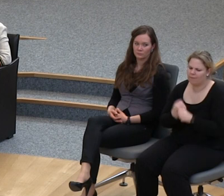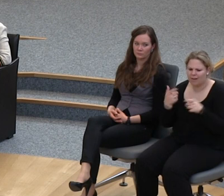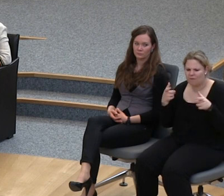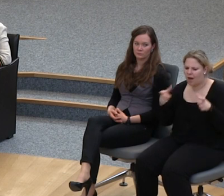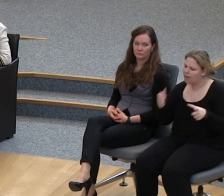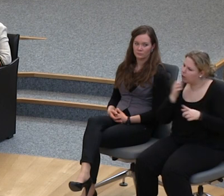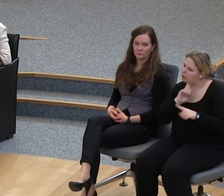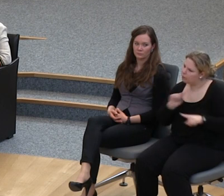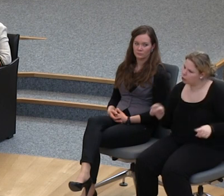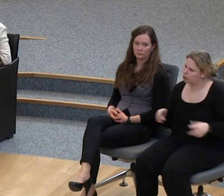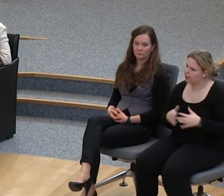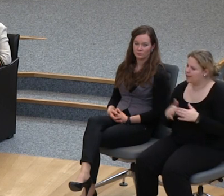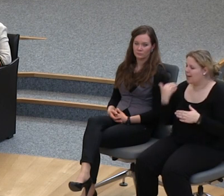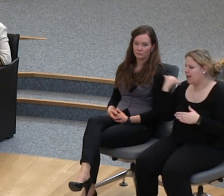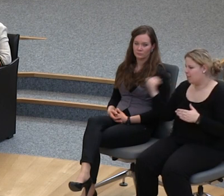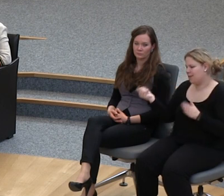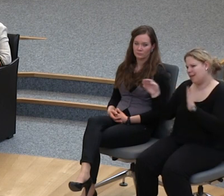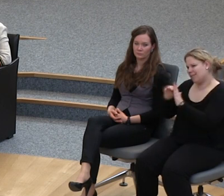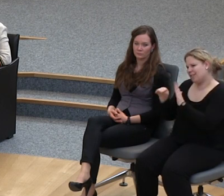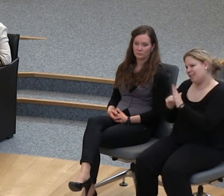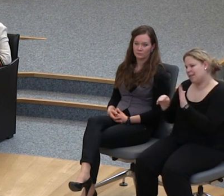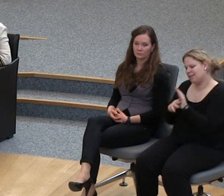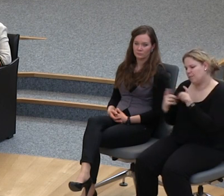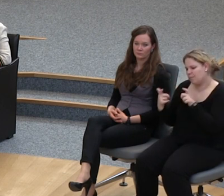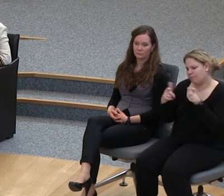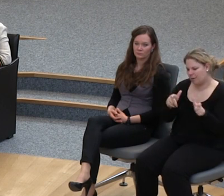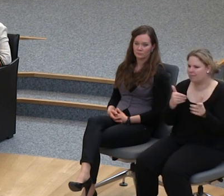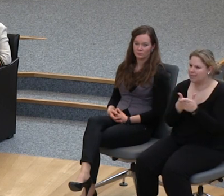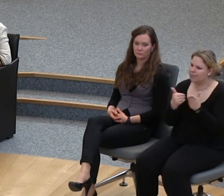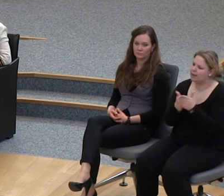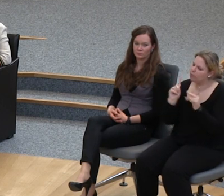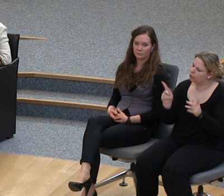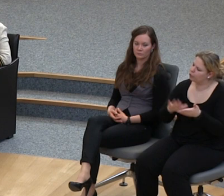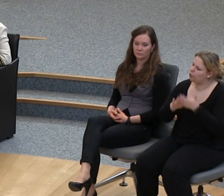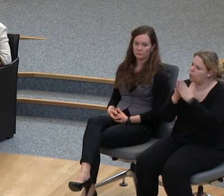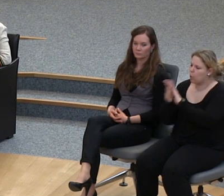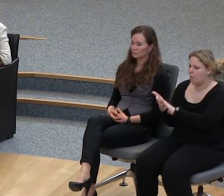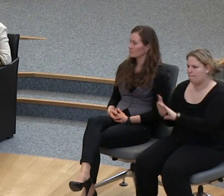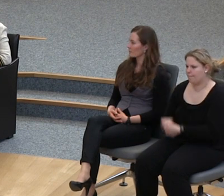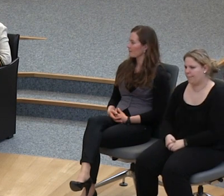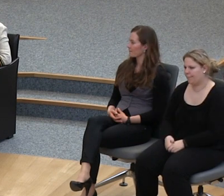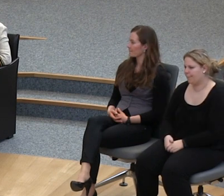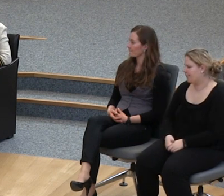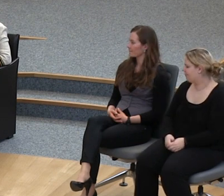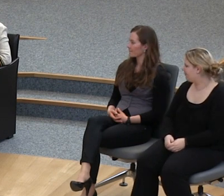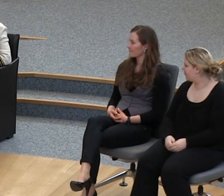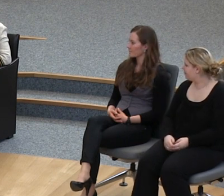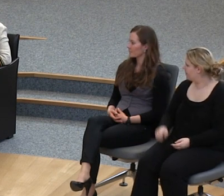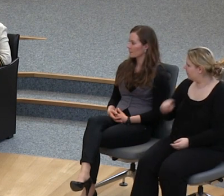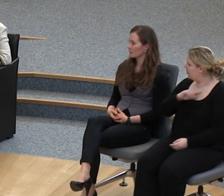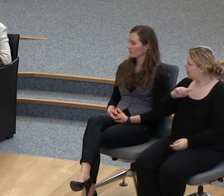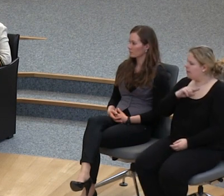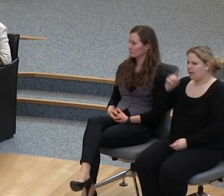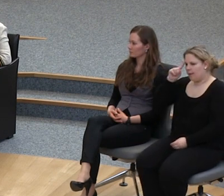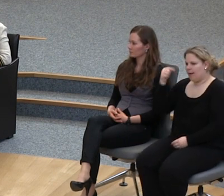die jetzt bestehenden Gesetze zum Teil erfolgt. Ich denke, die Überschneidung der Arbeitsbereiche,